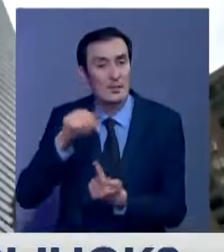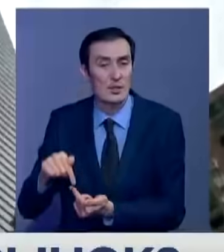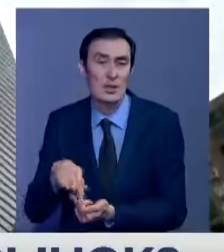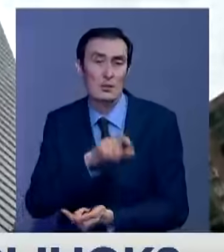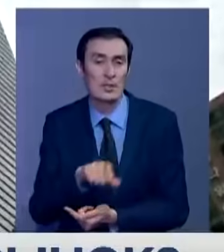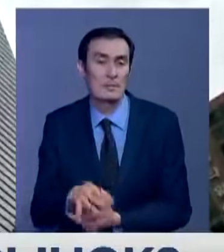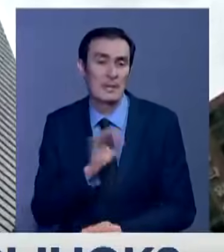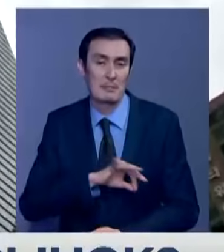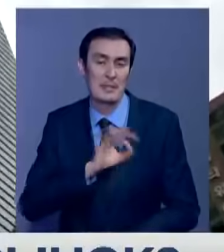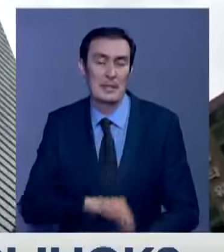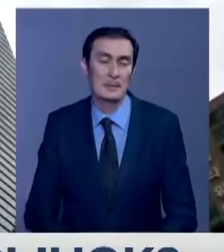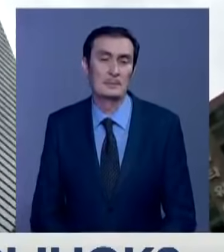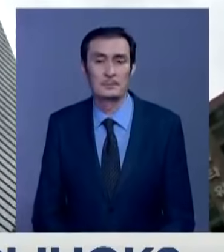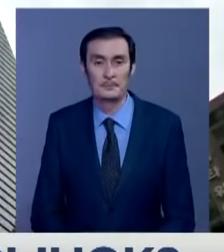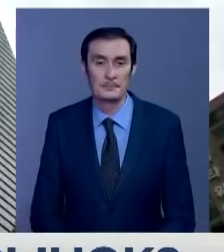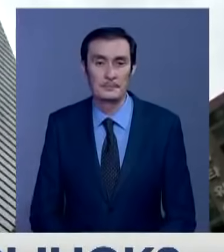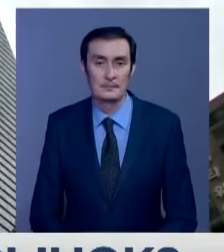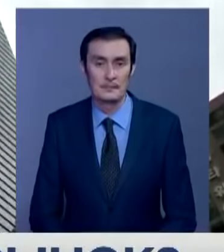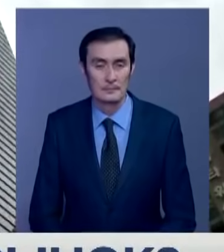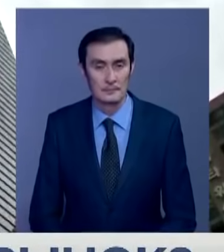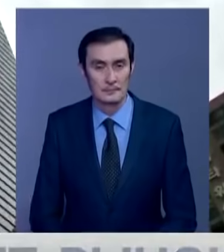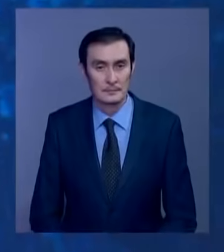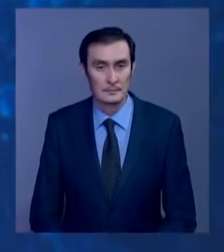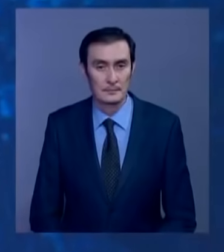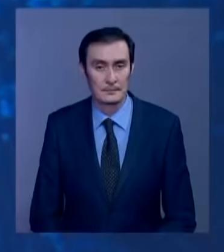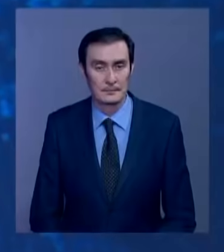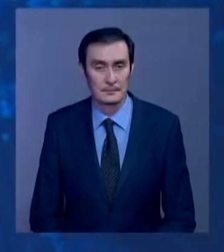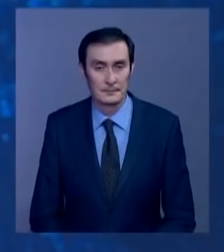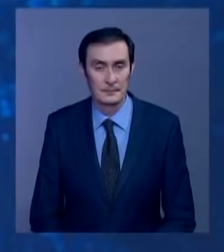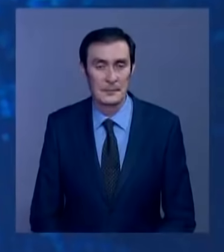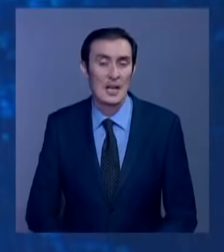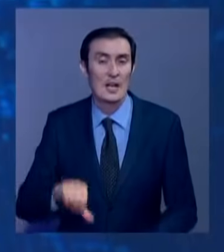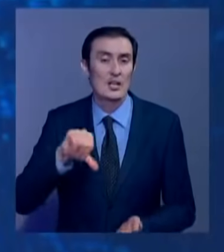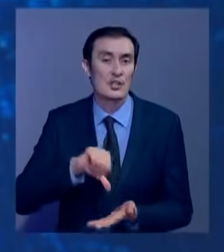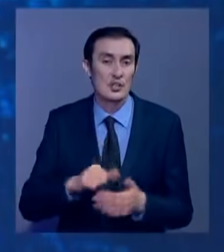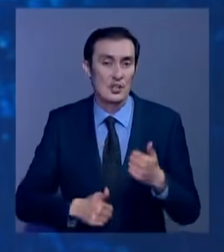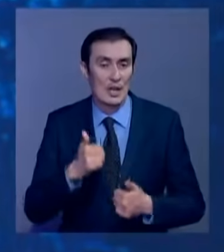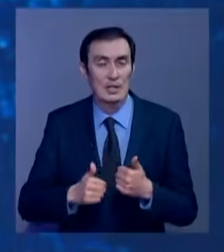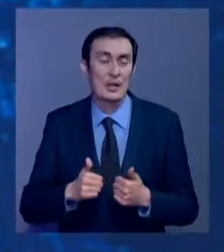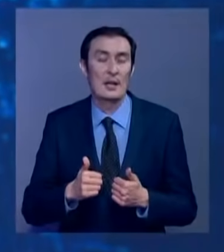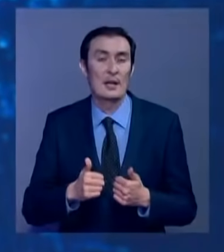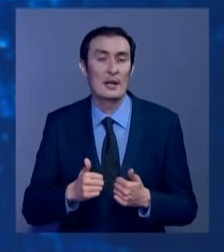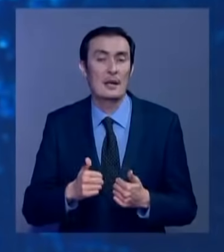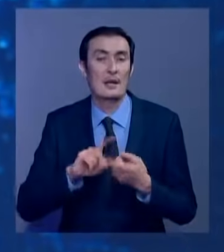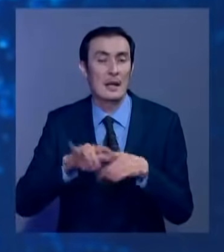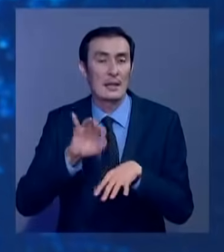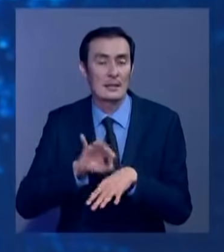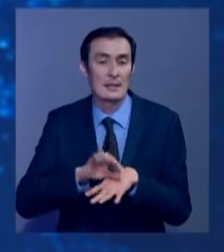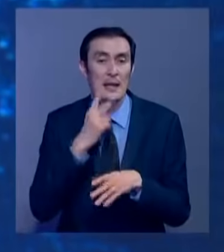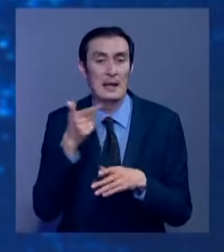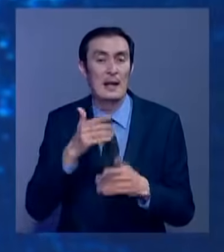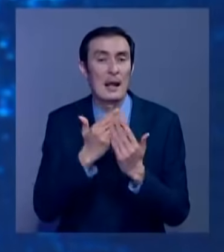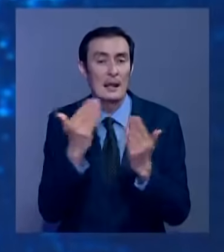Асям Хасянкызы, Хабар, 24. Челлендж «Карантинная галерея» запустил Музей